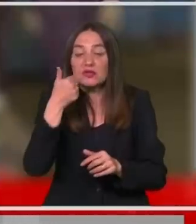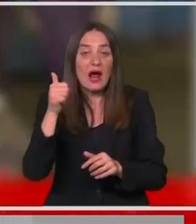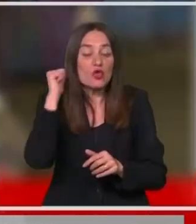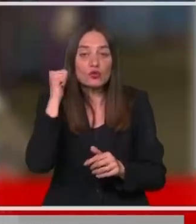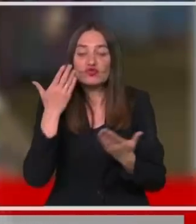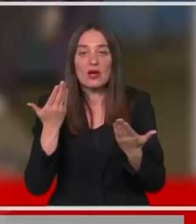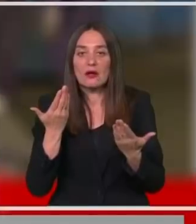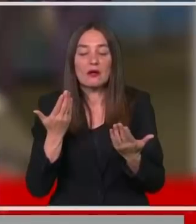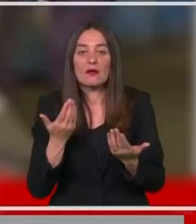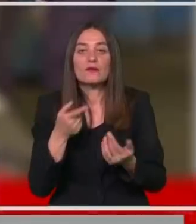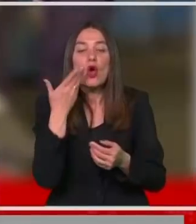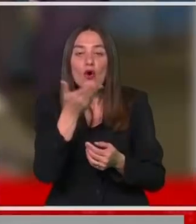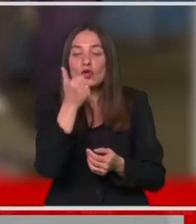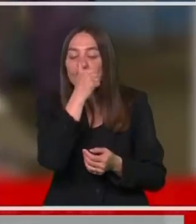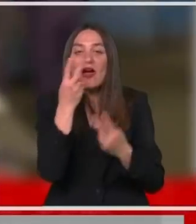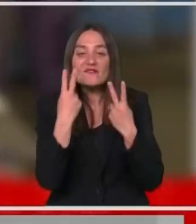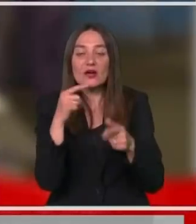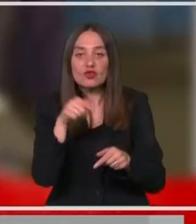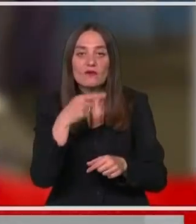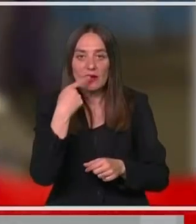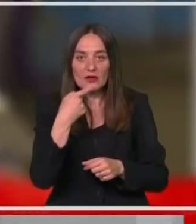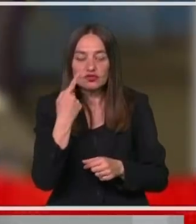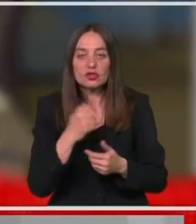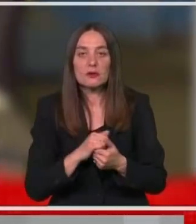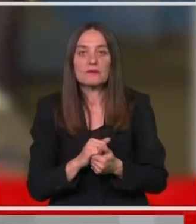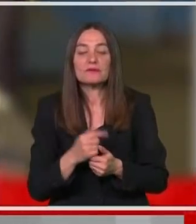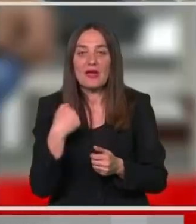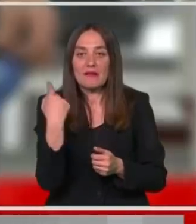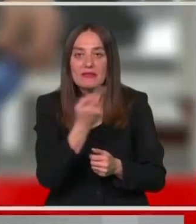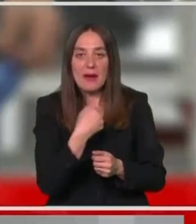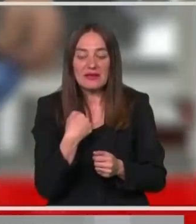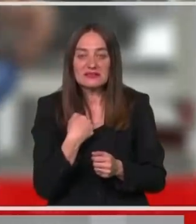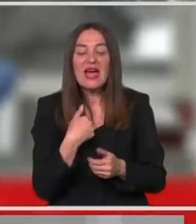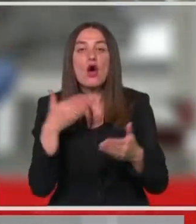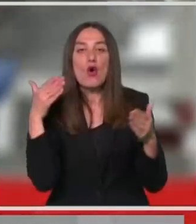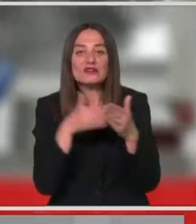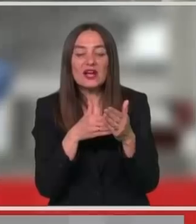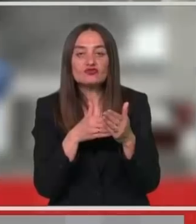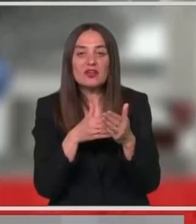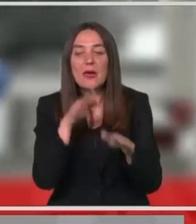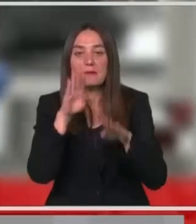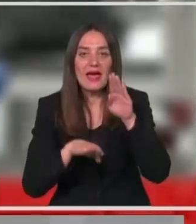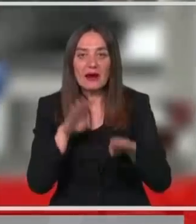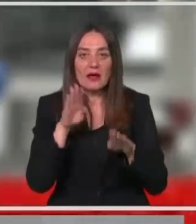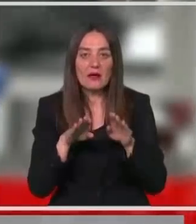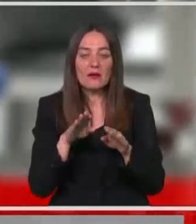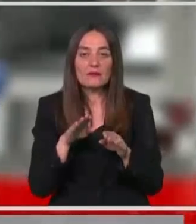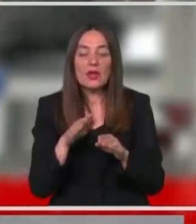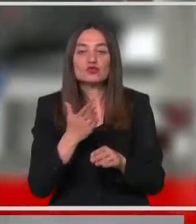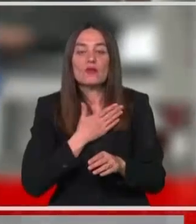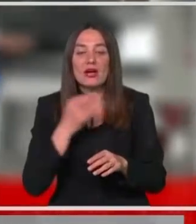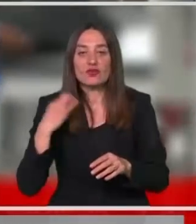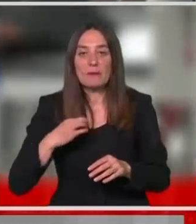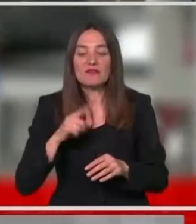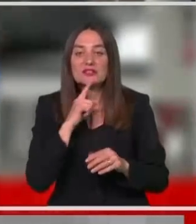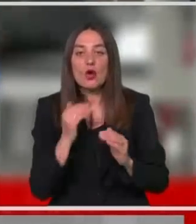juče. Ono što je važno ovde naglasiti, vidite, znači, nama se određene mere su naše obaveze